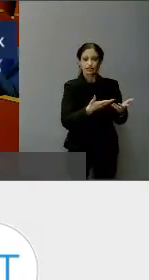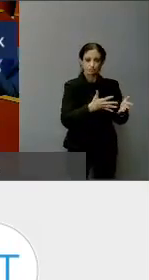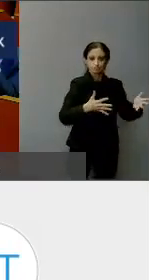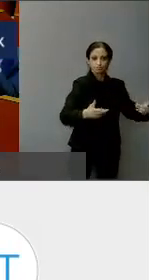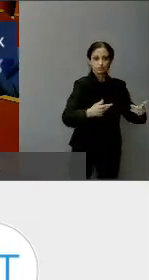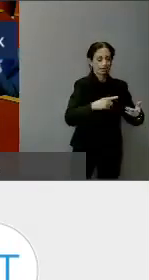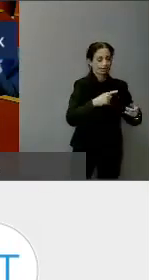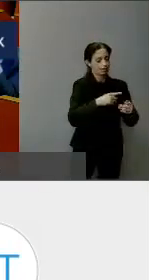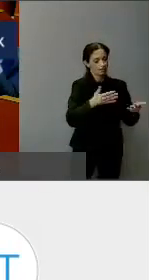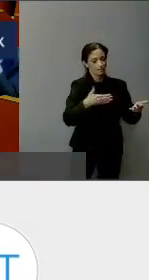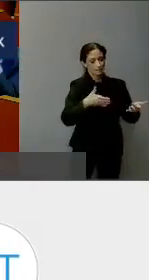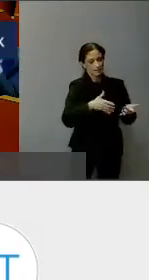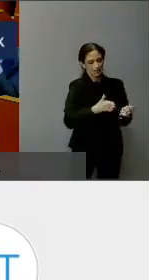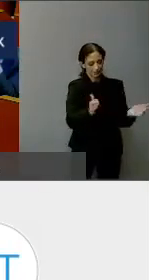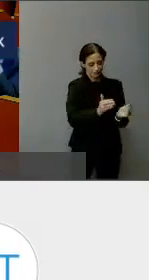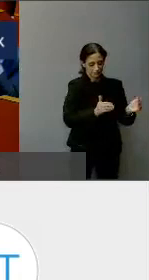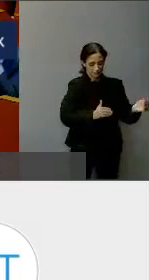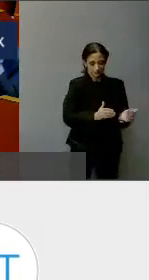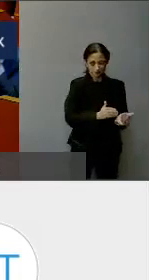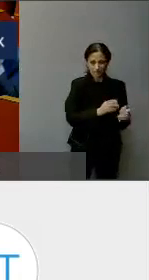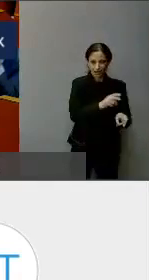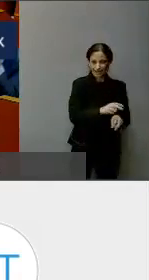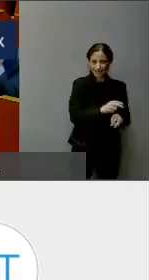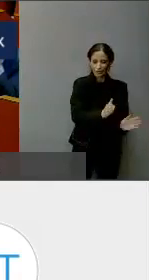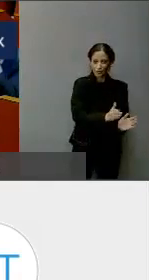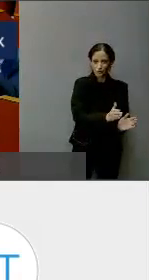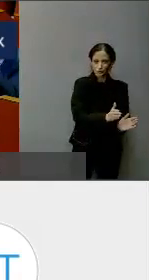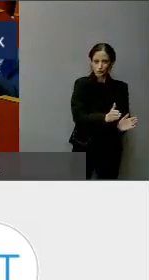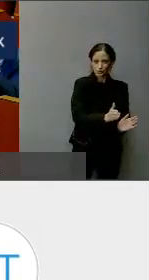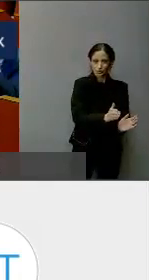altrettanto invece aumentare